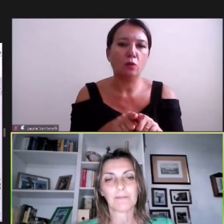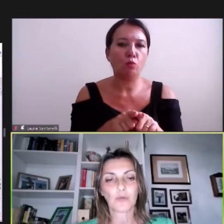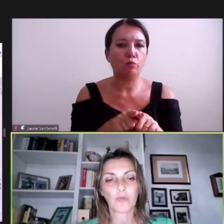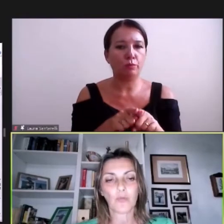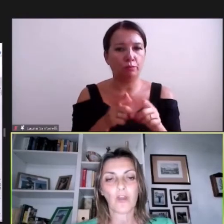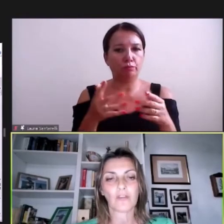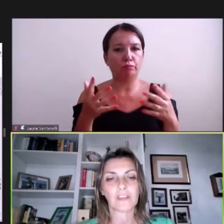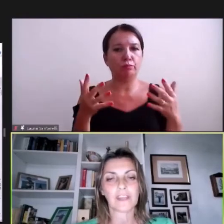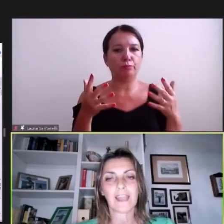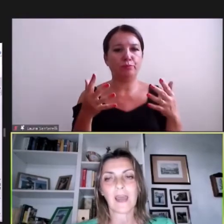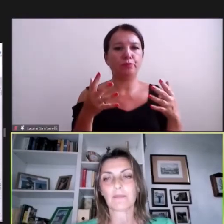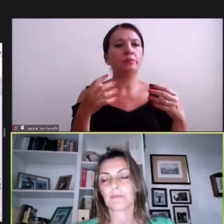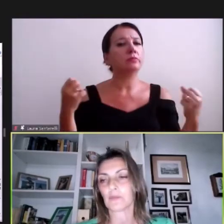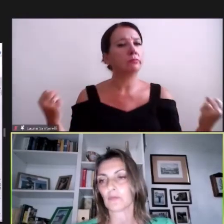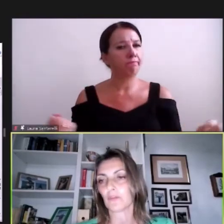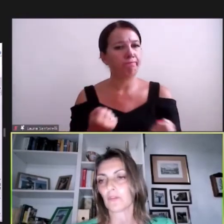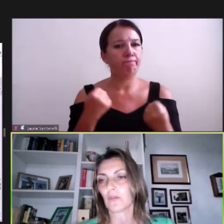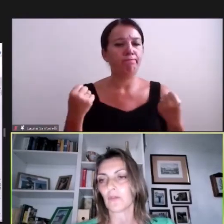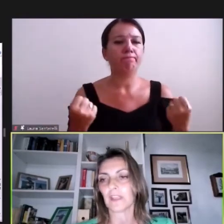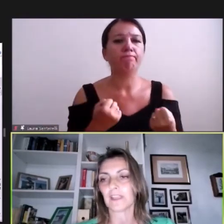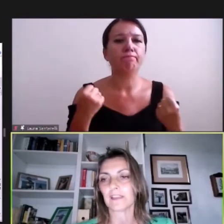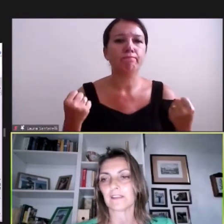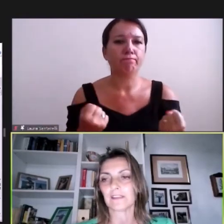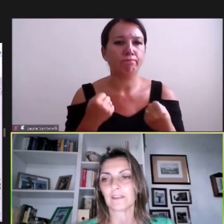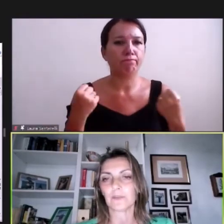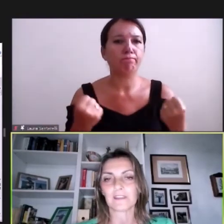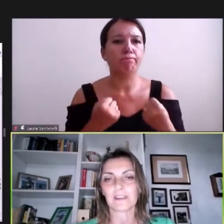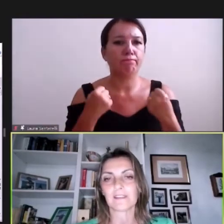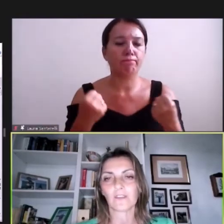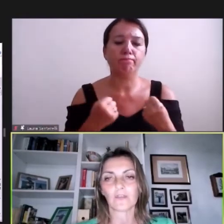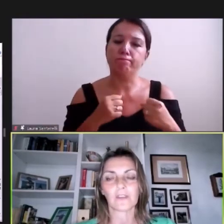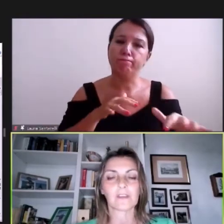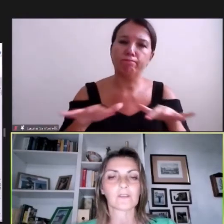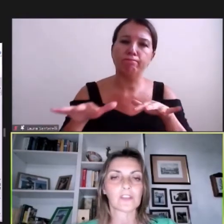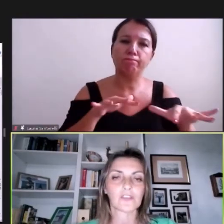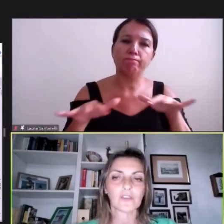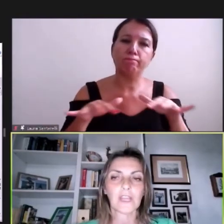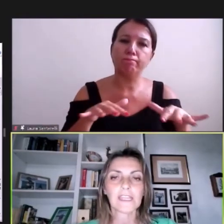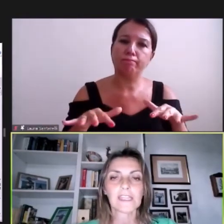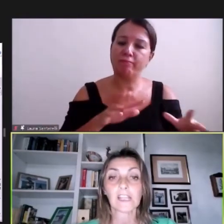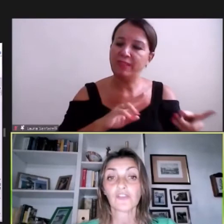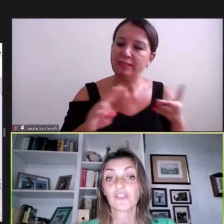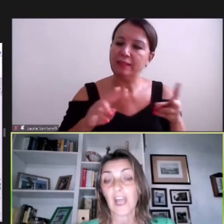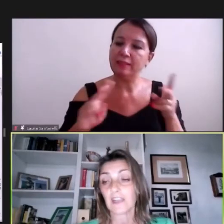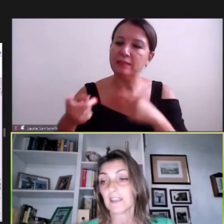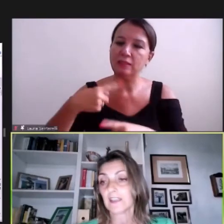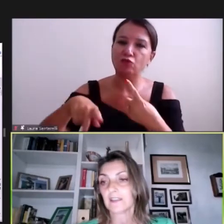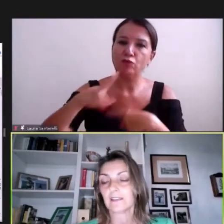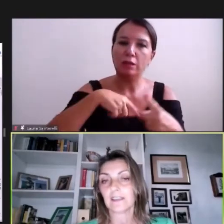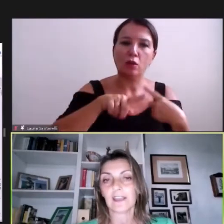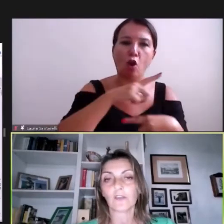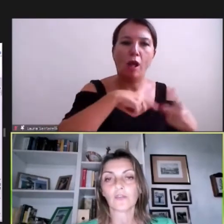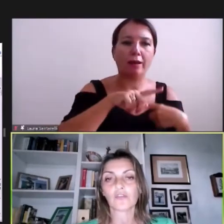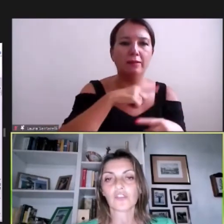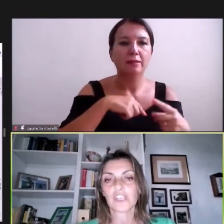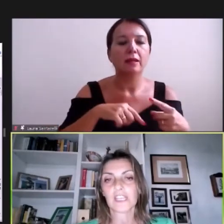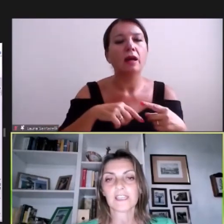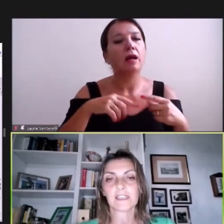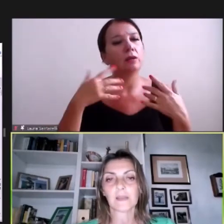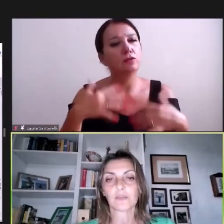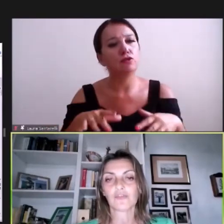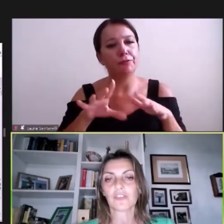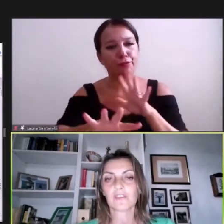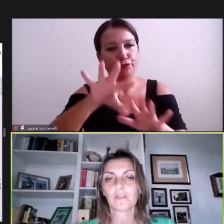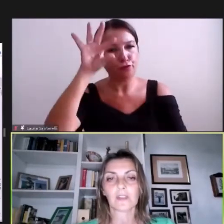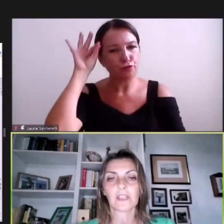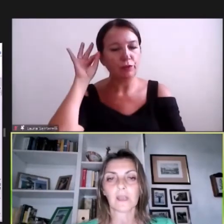a promuovere la promozione di questa transizione verso la circolarità già nella loro scelta,